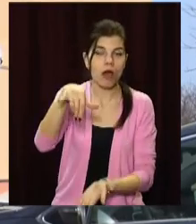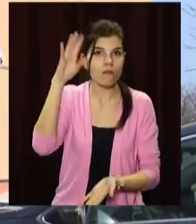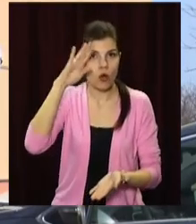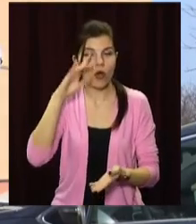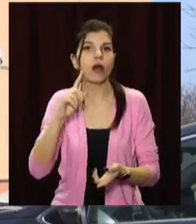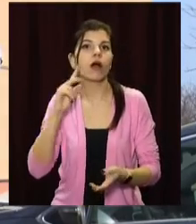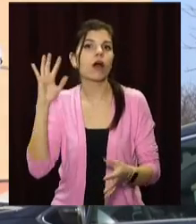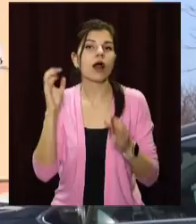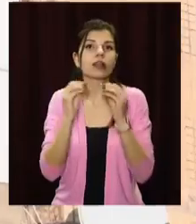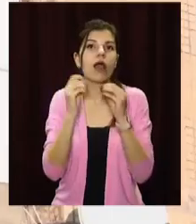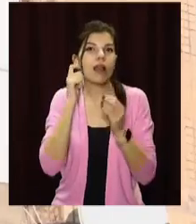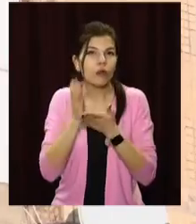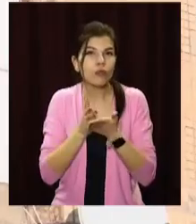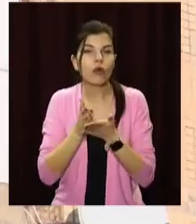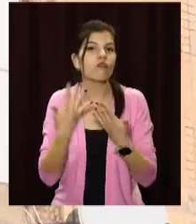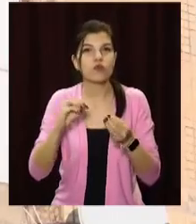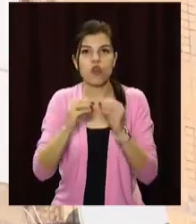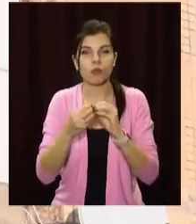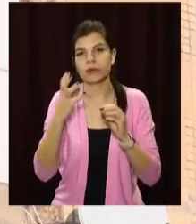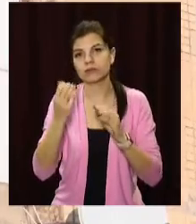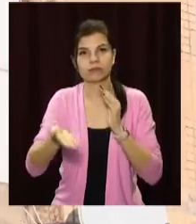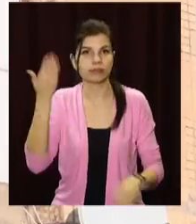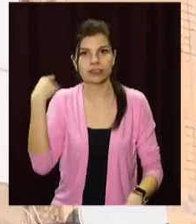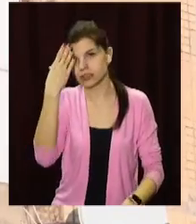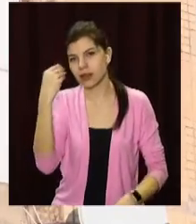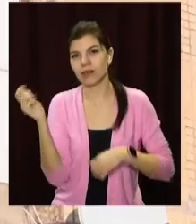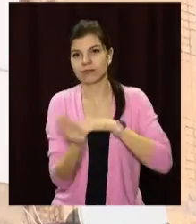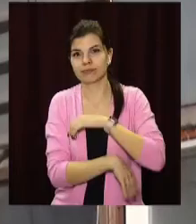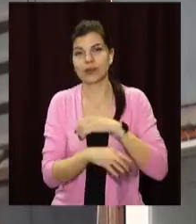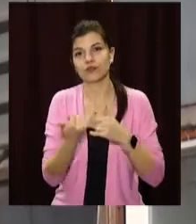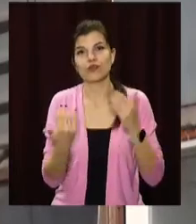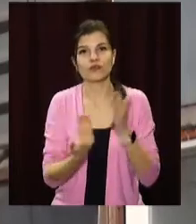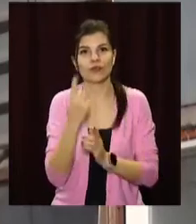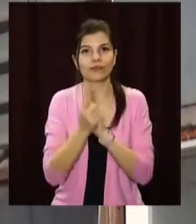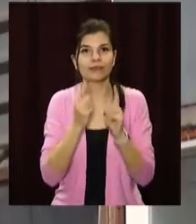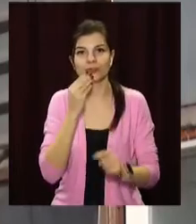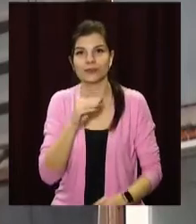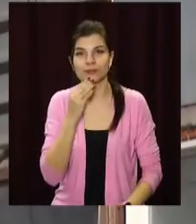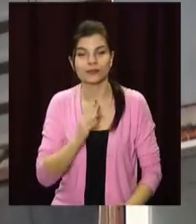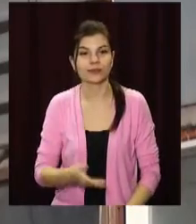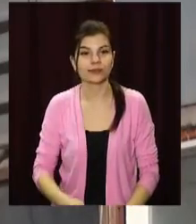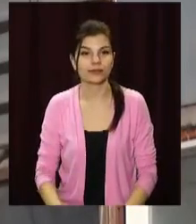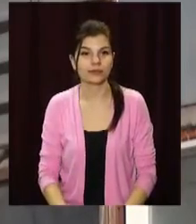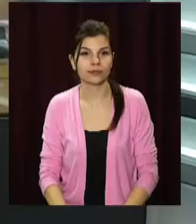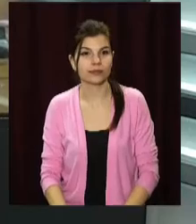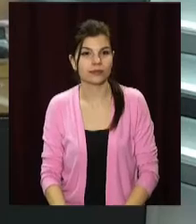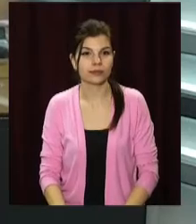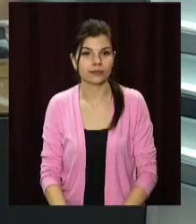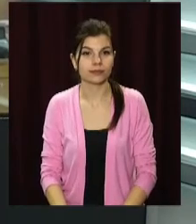багаторічна проблема залишилася у минулому. Вікторія Панченко, Олександр Верногоров, Open News, телеканал «Відкритий».